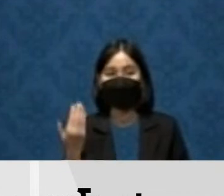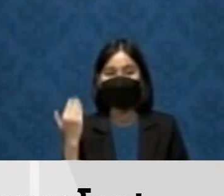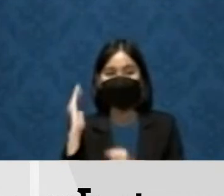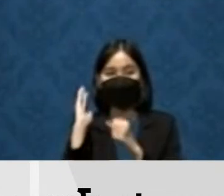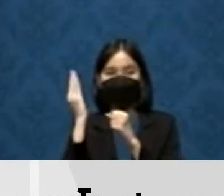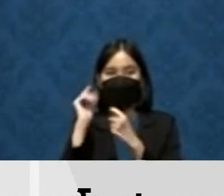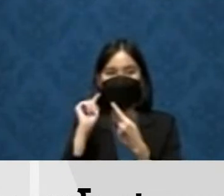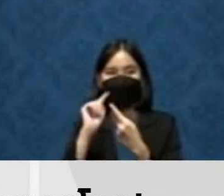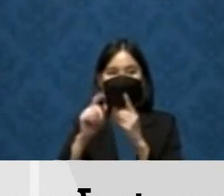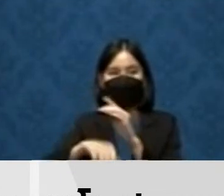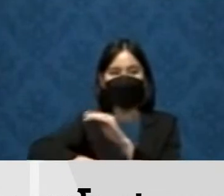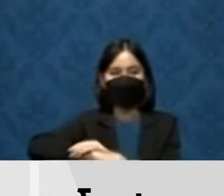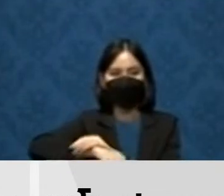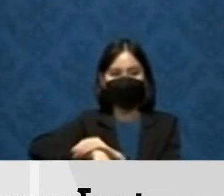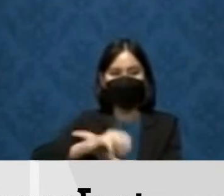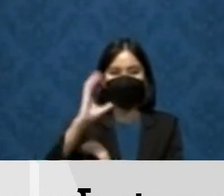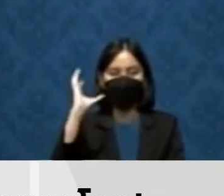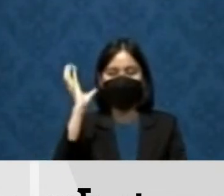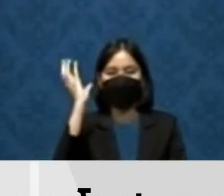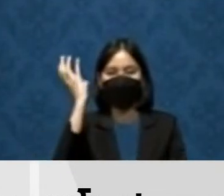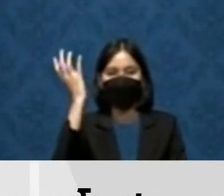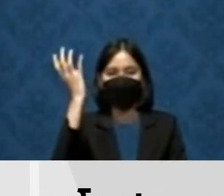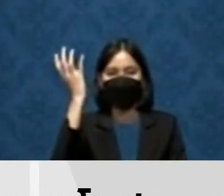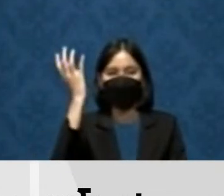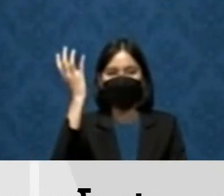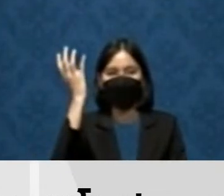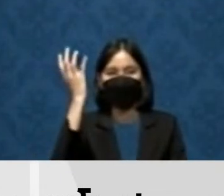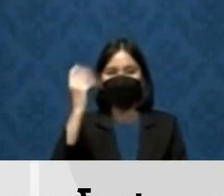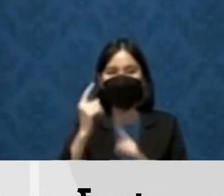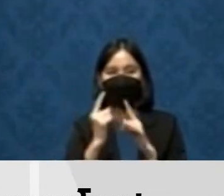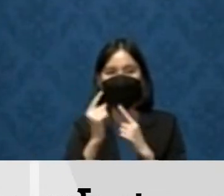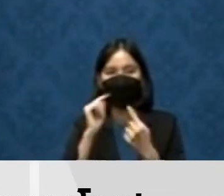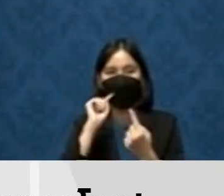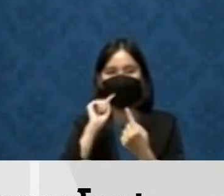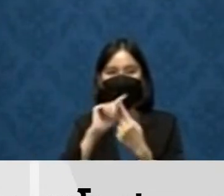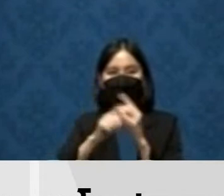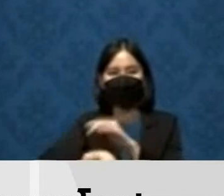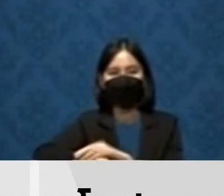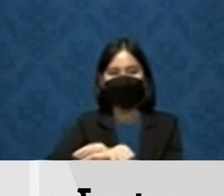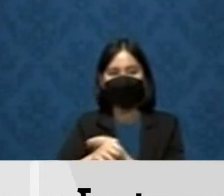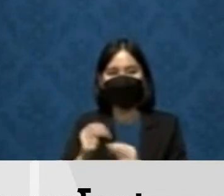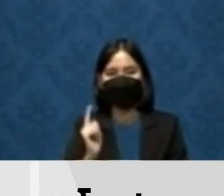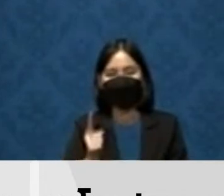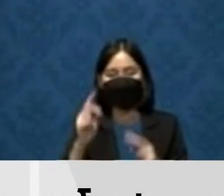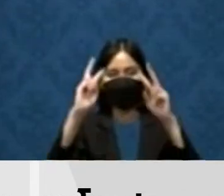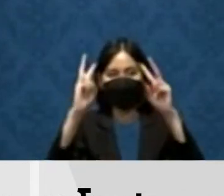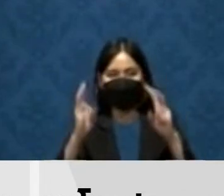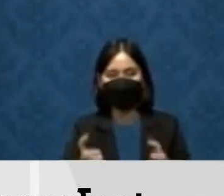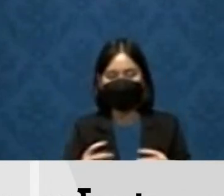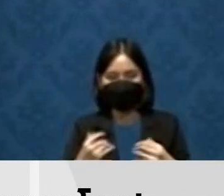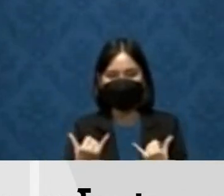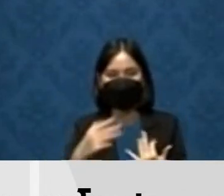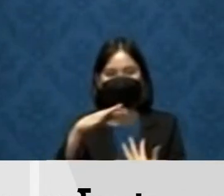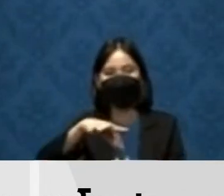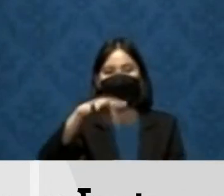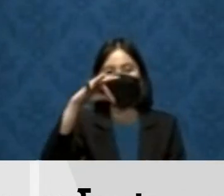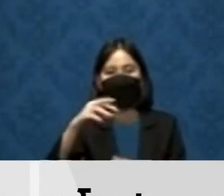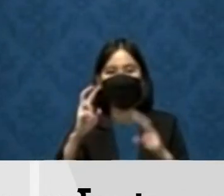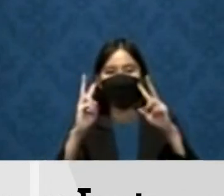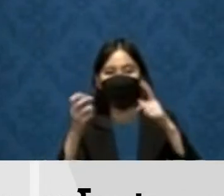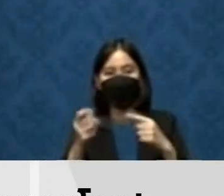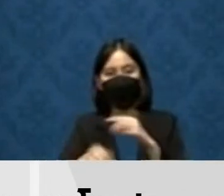เนี่ยก็พูดเออนี่เป็นนักดนตรีเก่าด้วยเนาะ คุณเออใช่ไหมใช่เป็นมือกีตาร์หรือมือเบสนะ มือเบส วงแบช